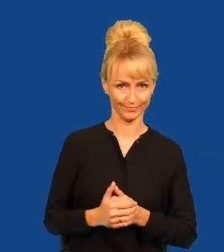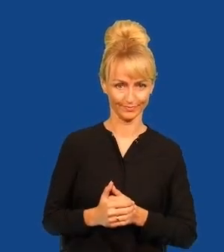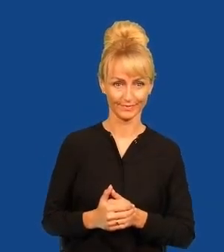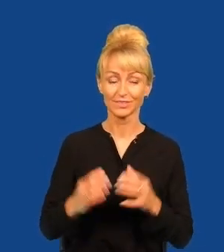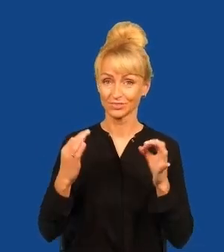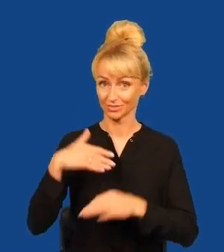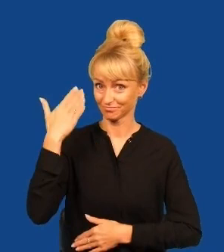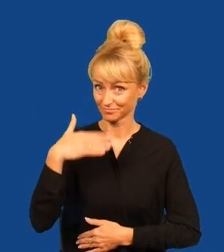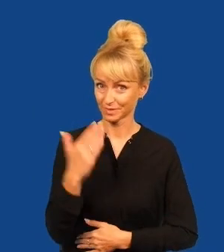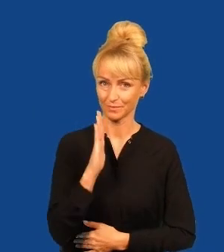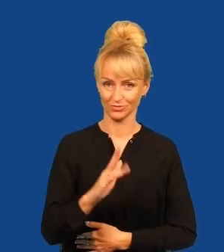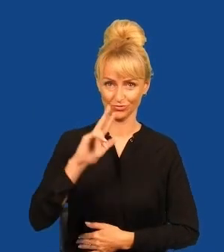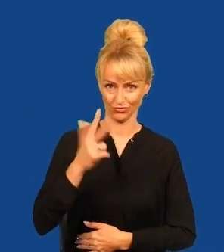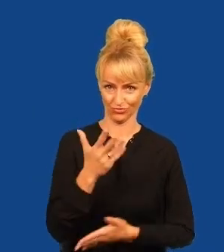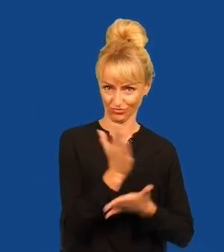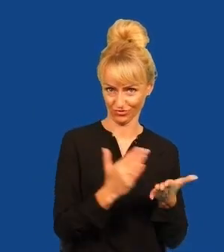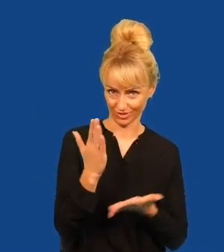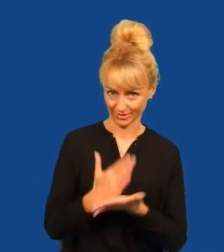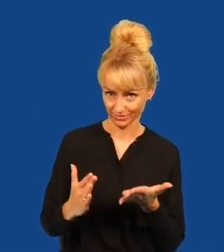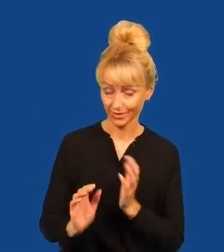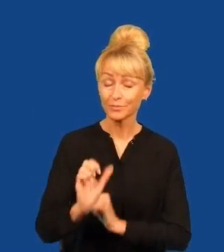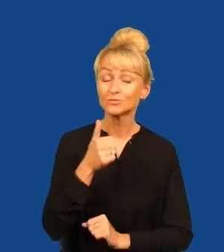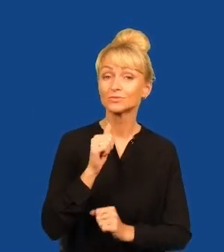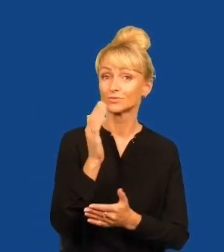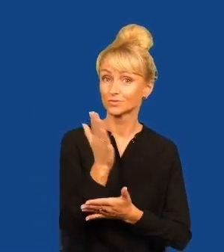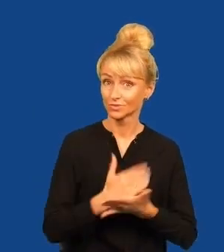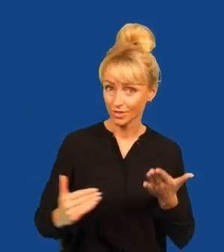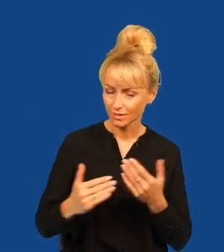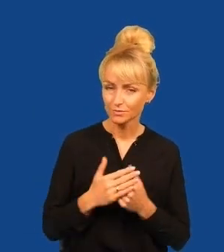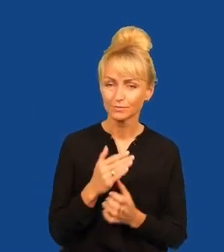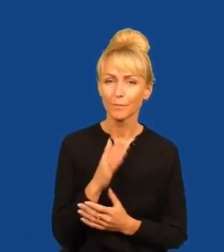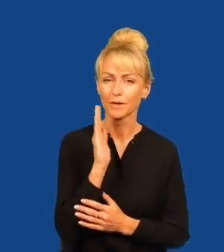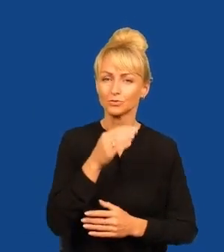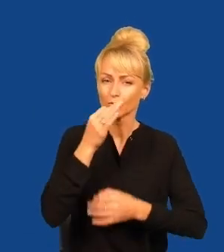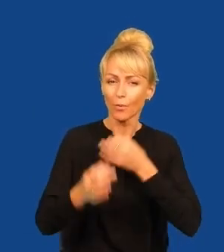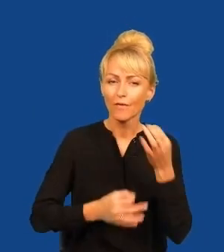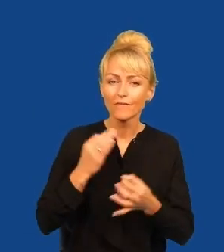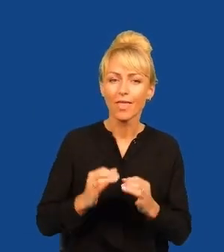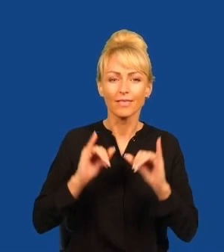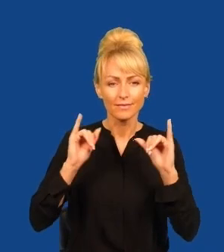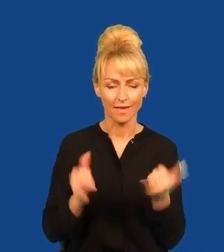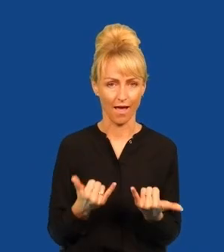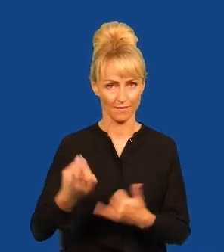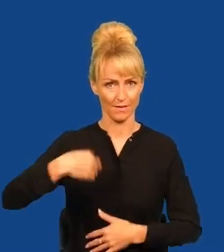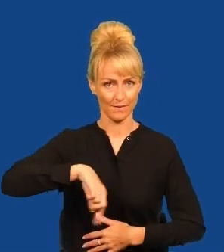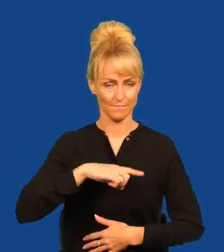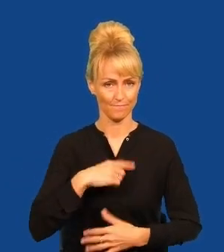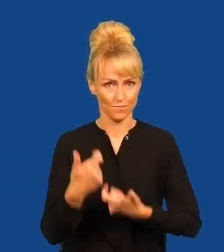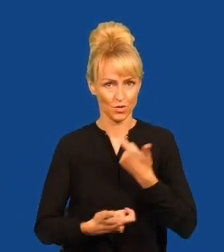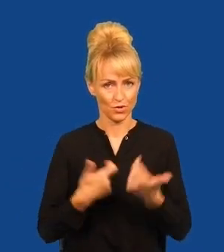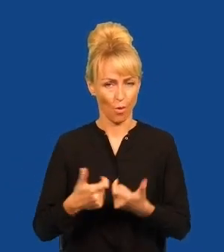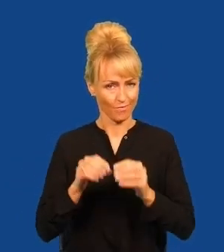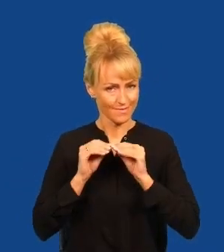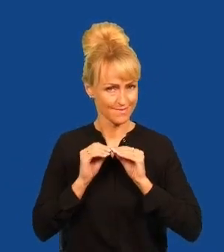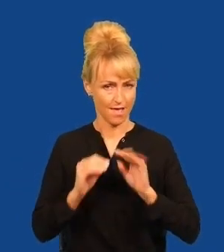nich będzie o tym, jak projektujemy jasny i czytelny interfejs wobec informacyjnego tsunami,